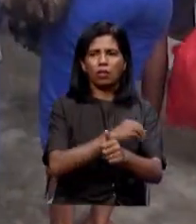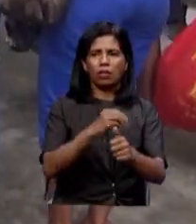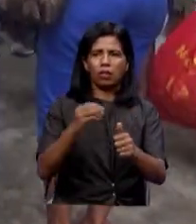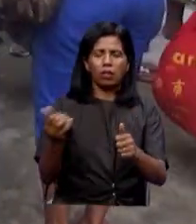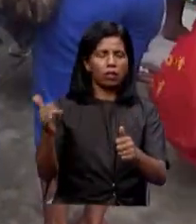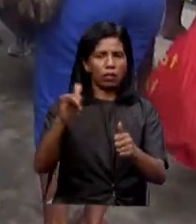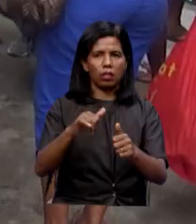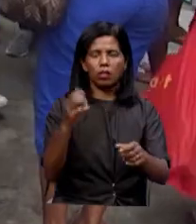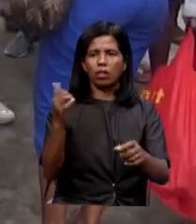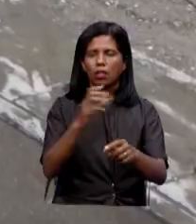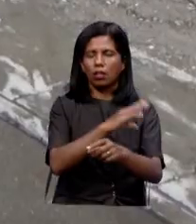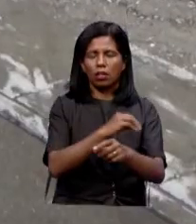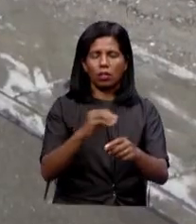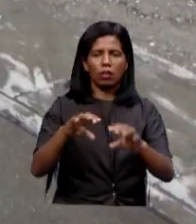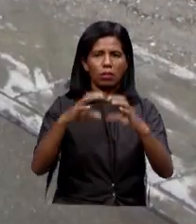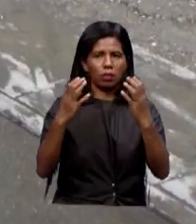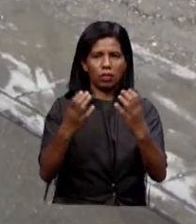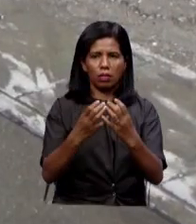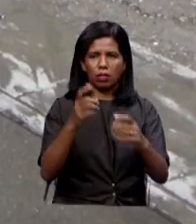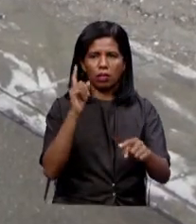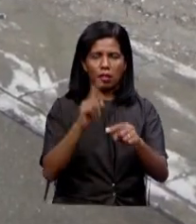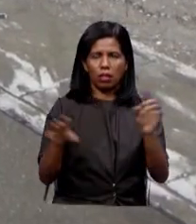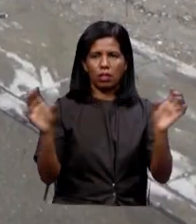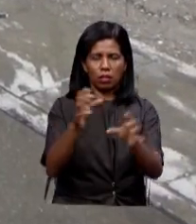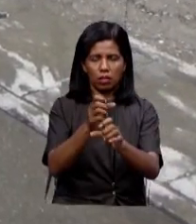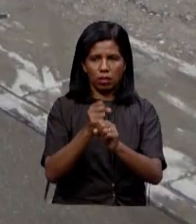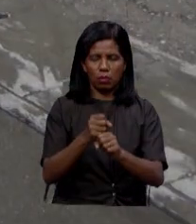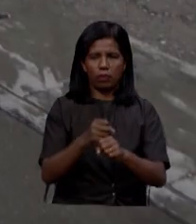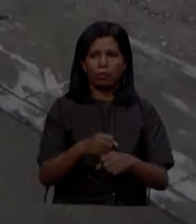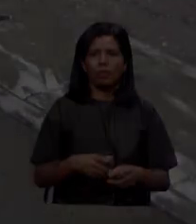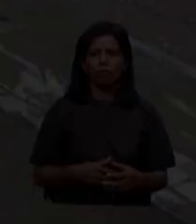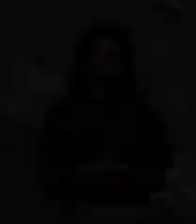sira seluk aturrer lokal no komisang organizadora se lasimo. Abraung Amaral, GMN.